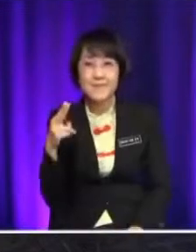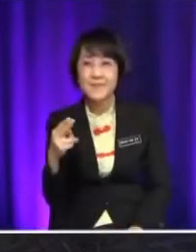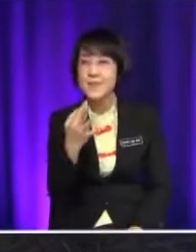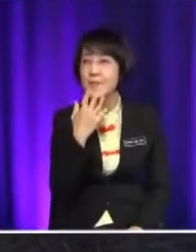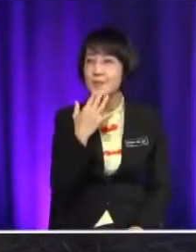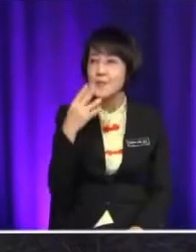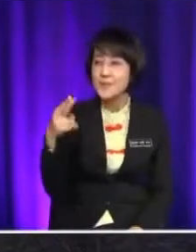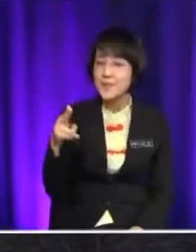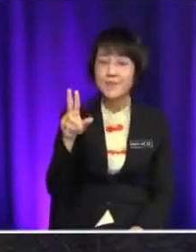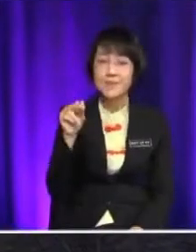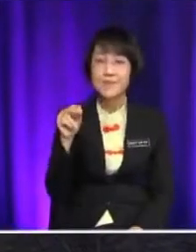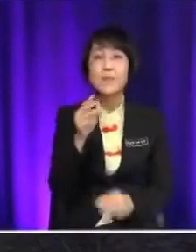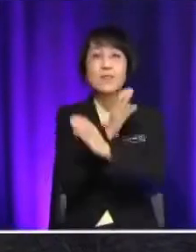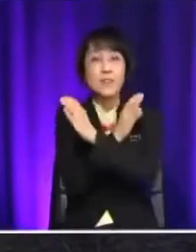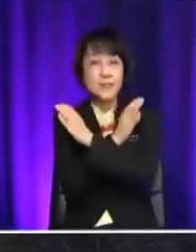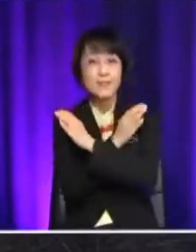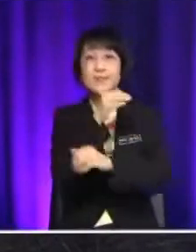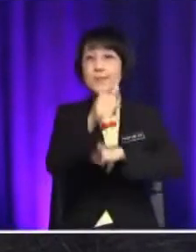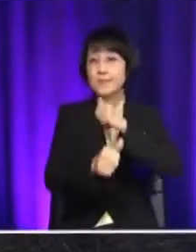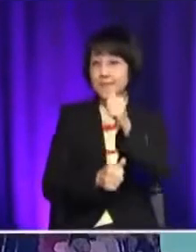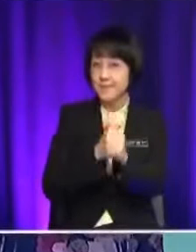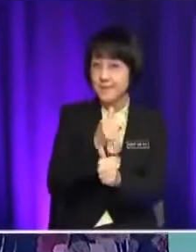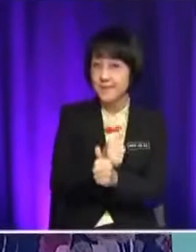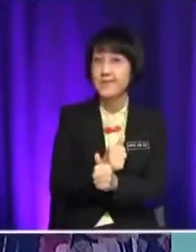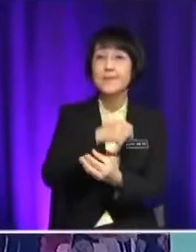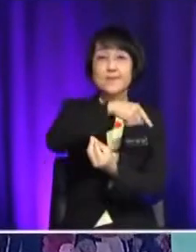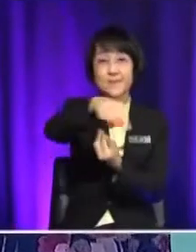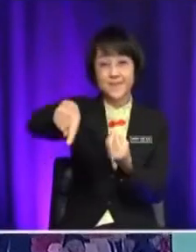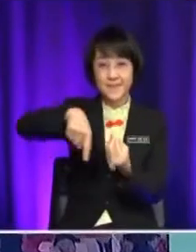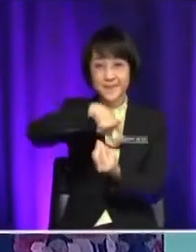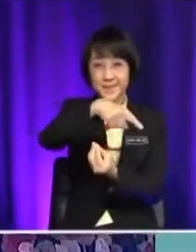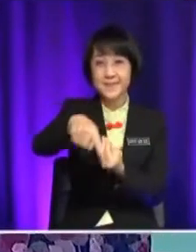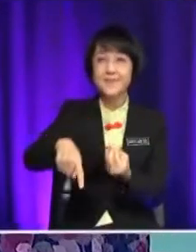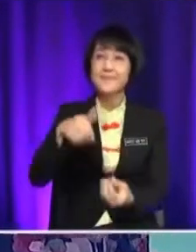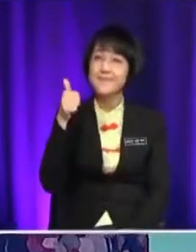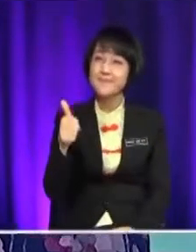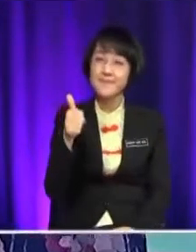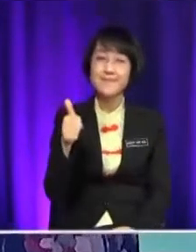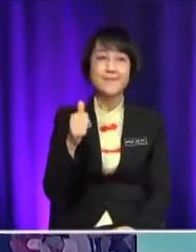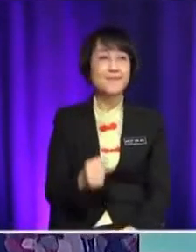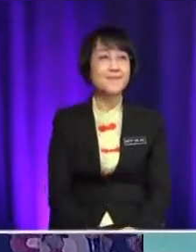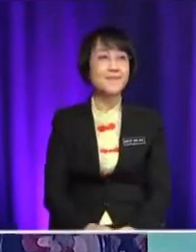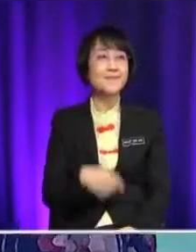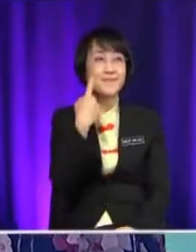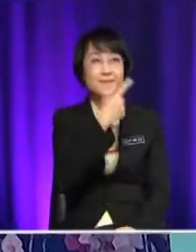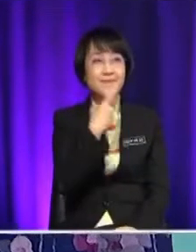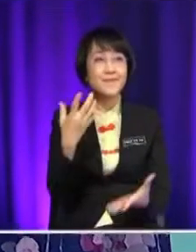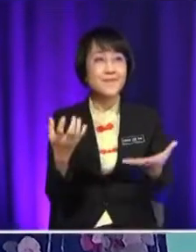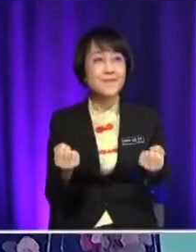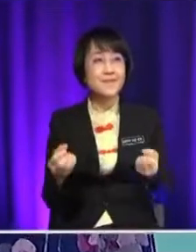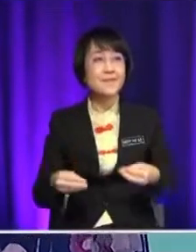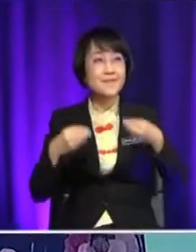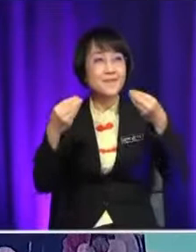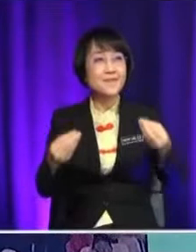pula kan? Okey. Bagus Yus. Satu jawapan yang sangat baiklah. Okey, seterusnya ada lagi yang nak bagi pandangan. Saya rasa macam tak